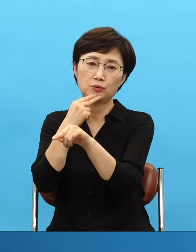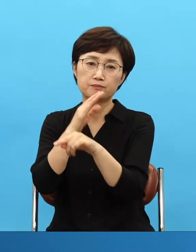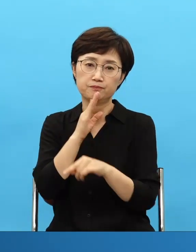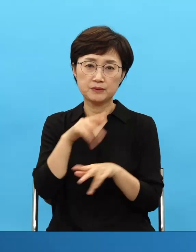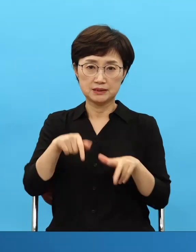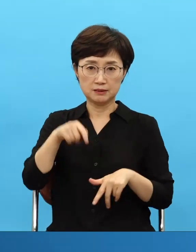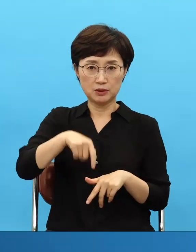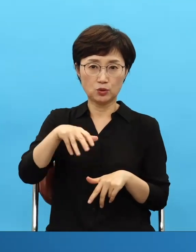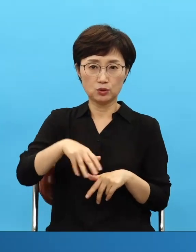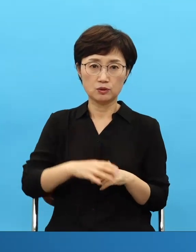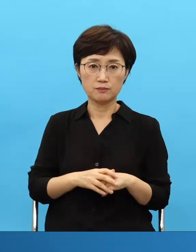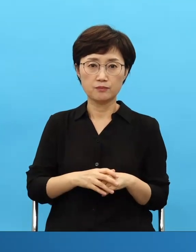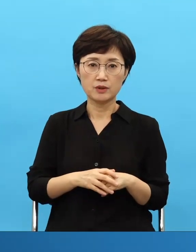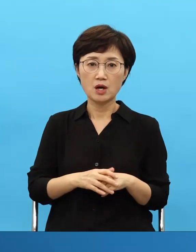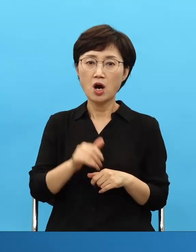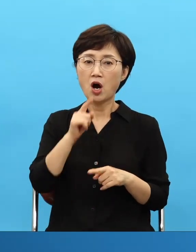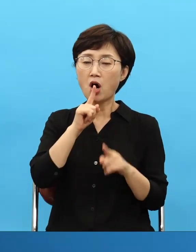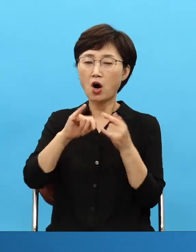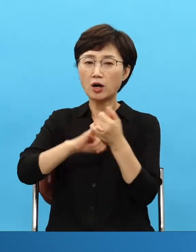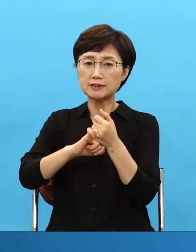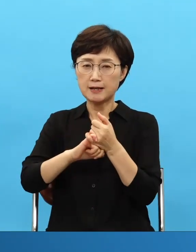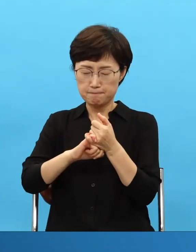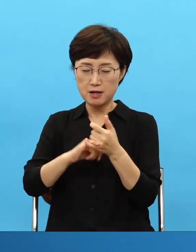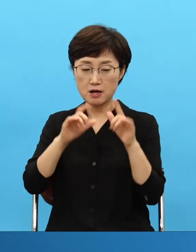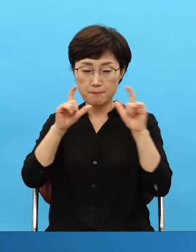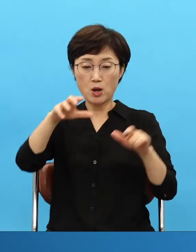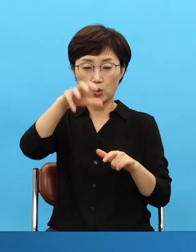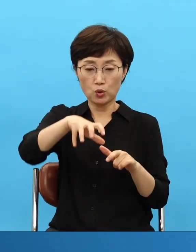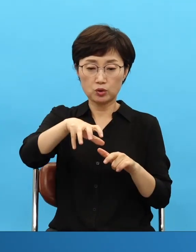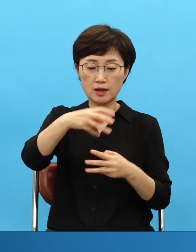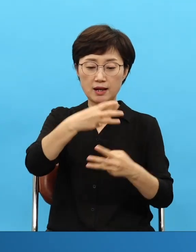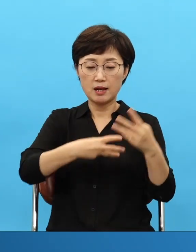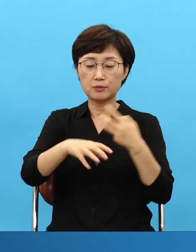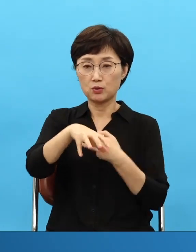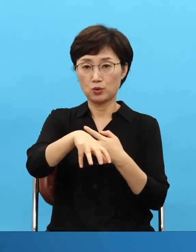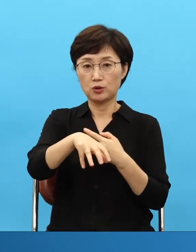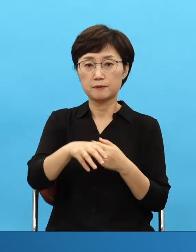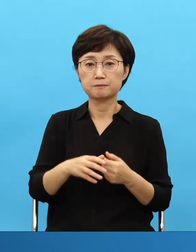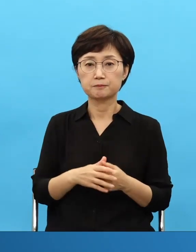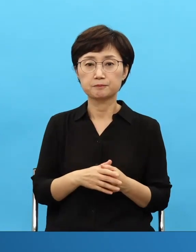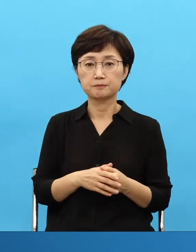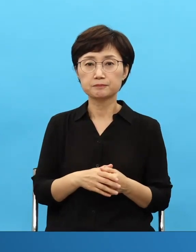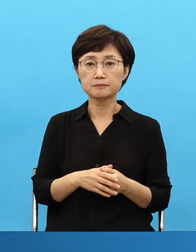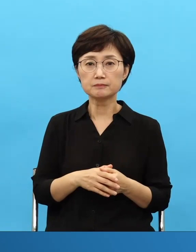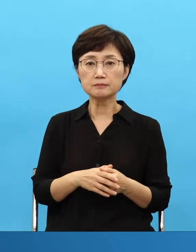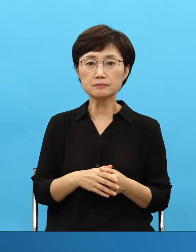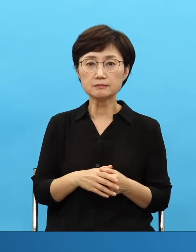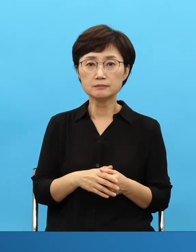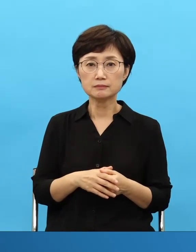있는 이곳은 바로 절대 언약이 선포되는 랩넌트 대회의 현장인데요.